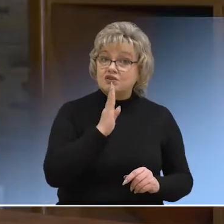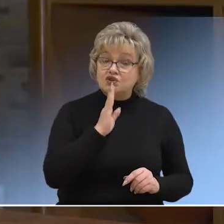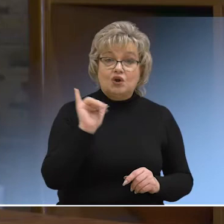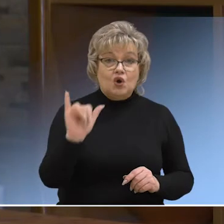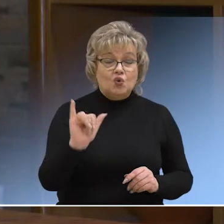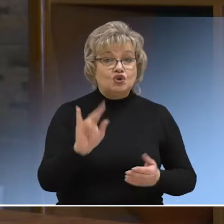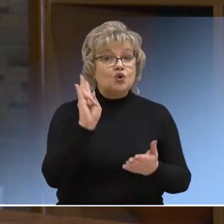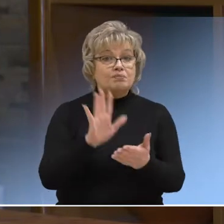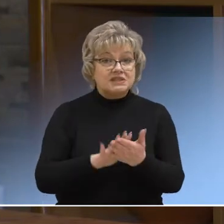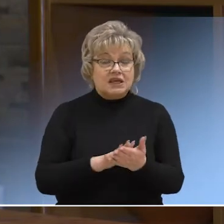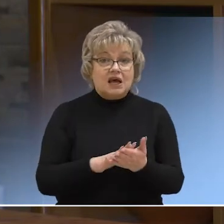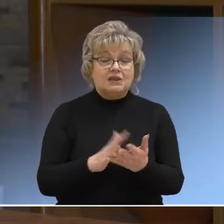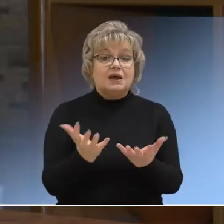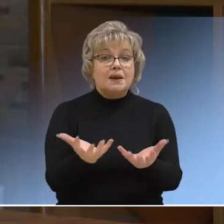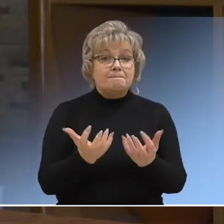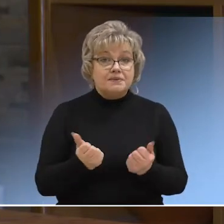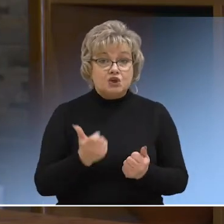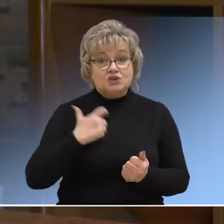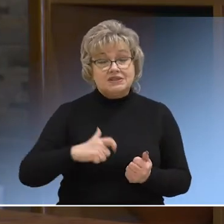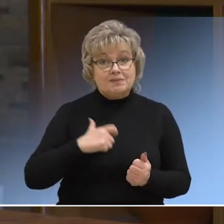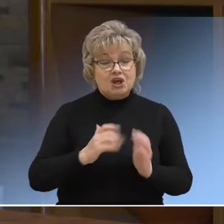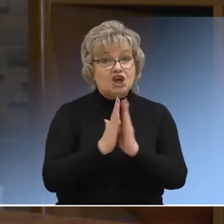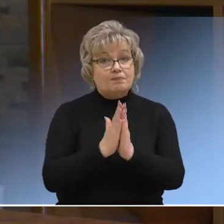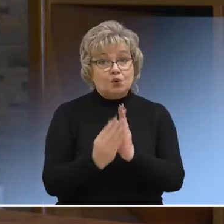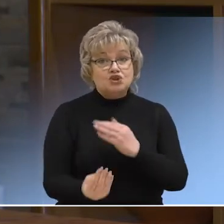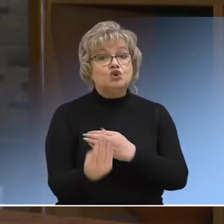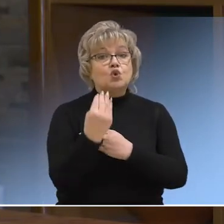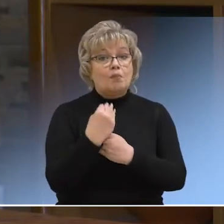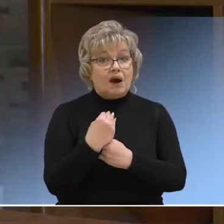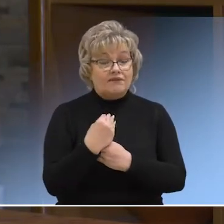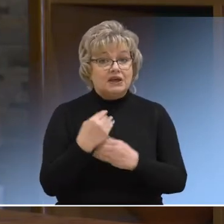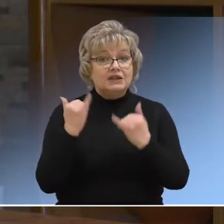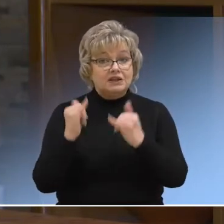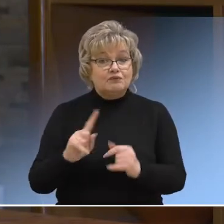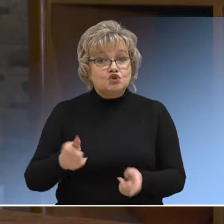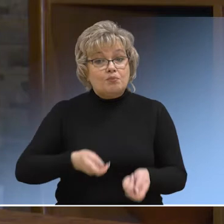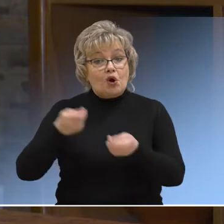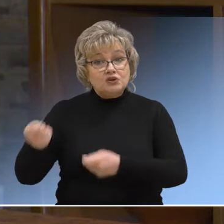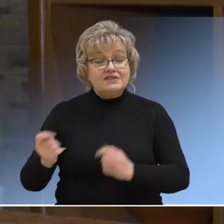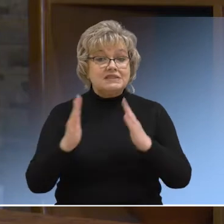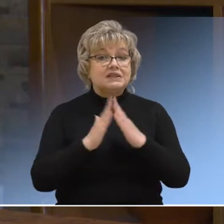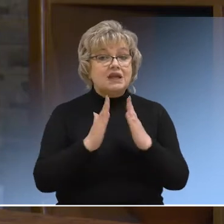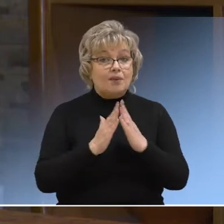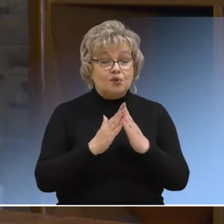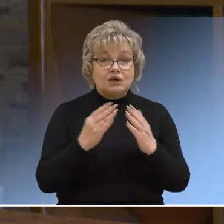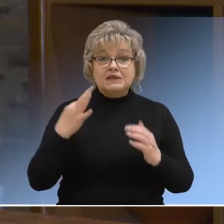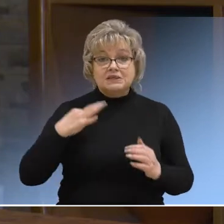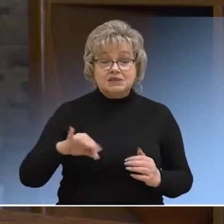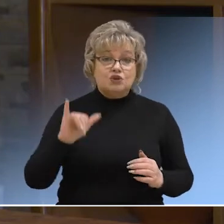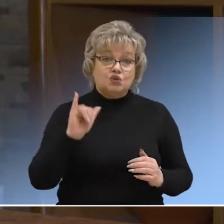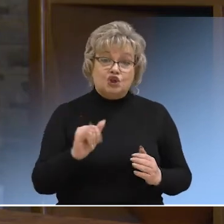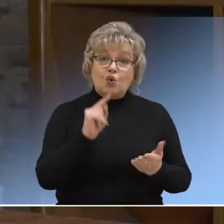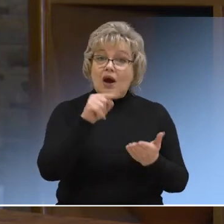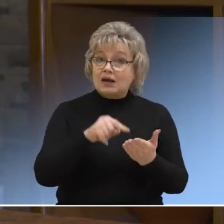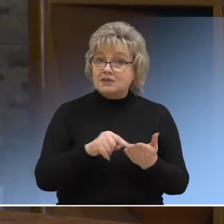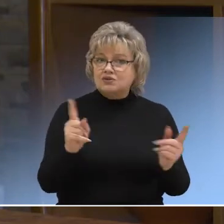нее постоянно берет она себе и просит еще добавки для того, чтобы отвезти домой. Потому что сын у нее